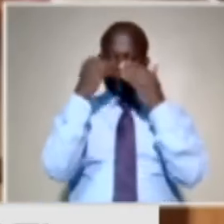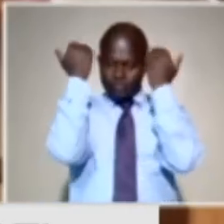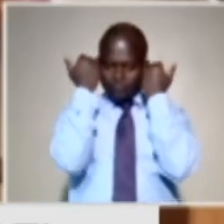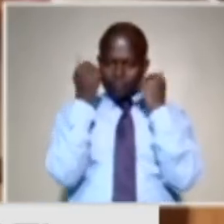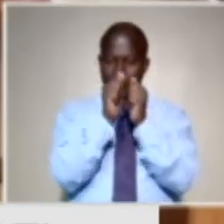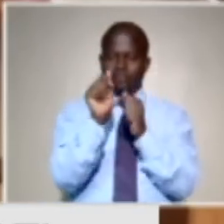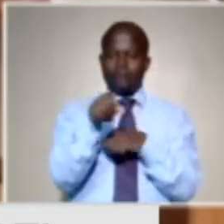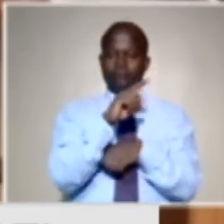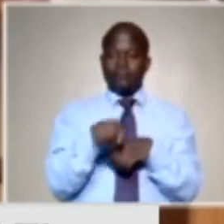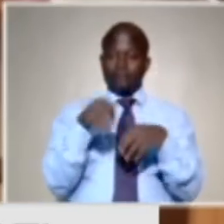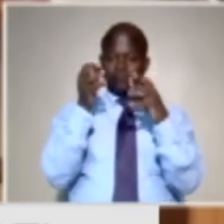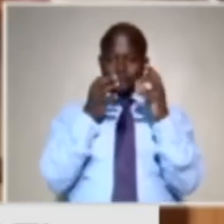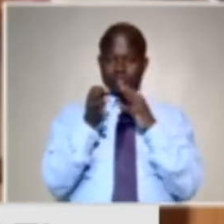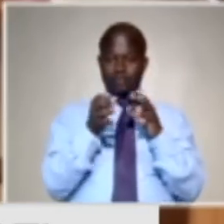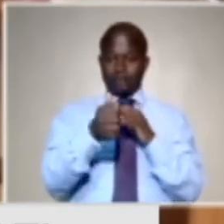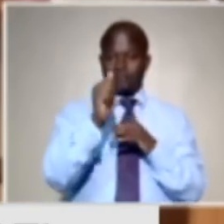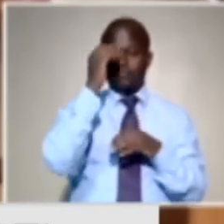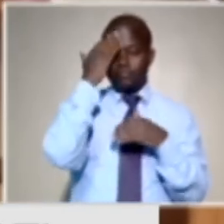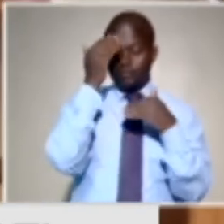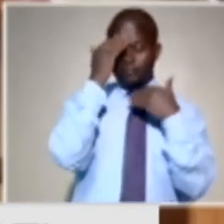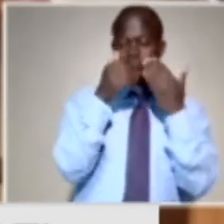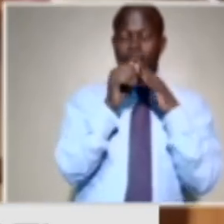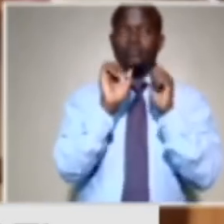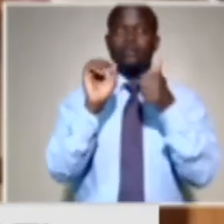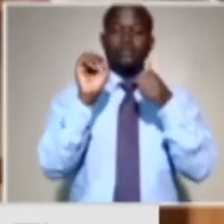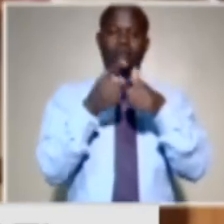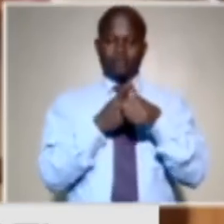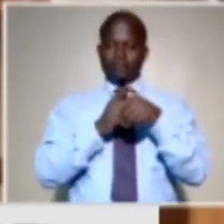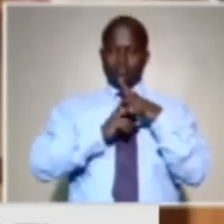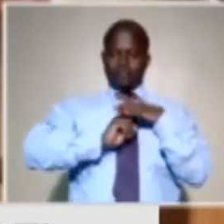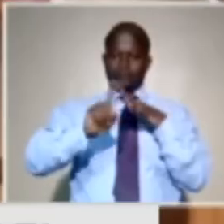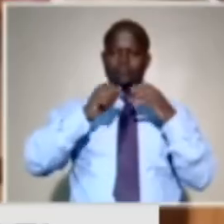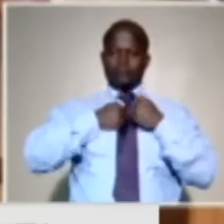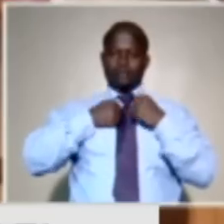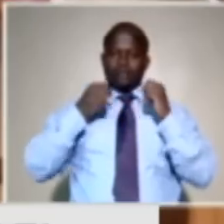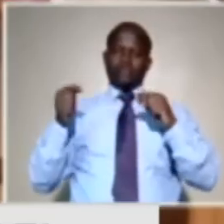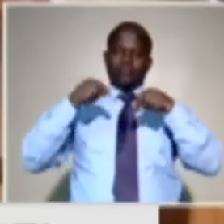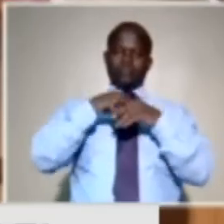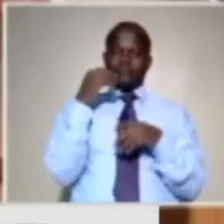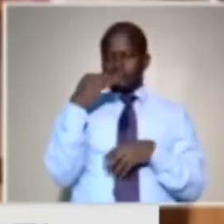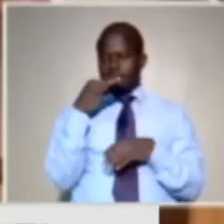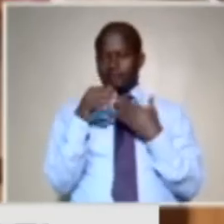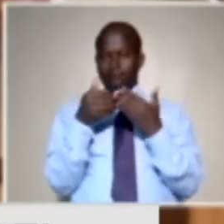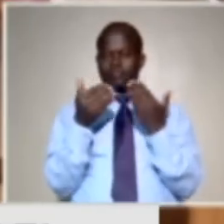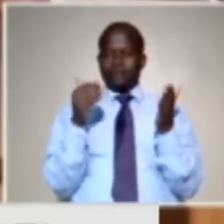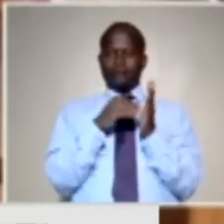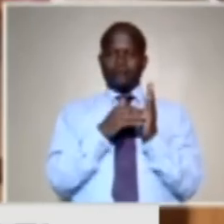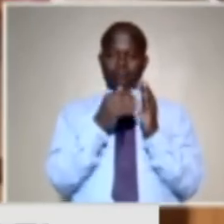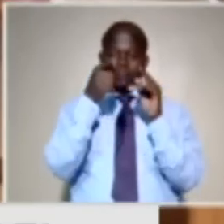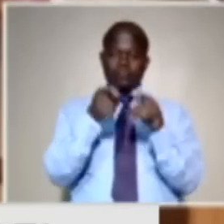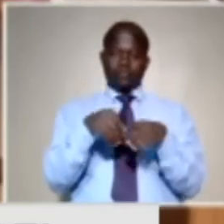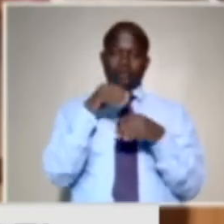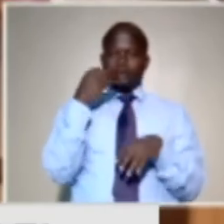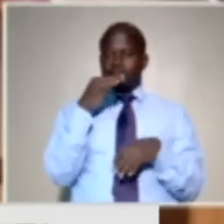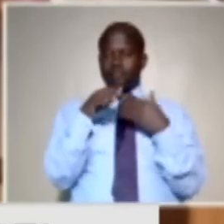cyaha abe yakisobanuraho, kubera iki? Kubera ko icya mbere ni uko yahunze u Rwanda akaza hano mu Bufaransa. Aho ugereye mu Bufaransa